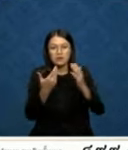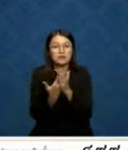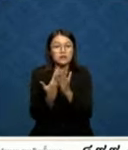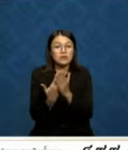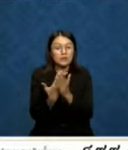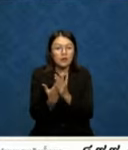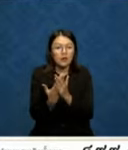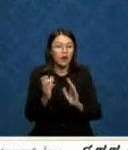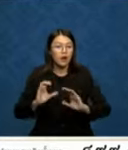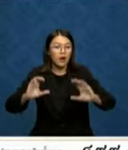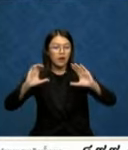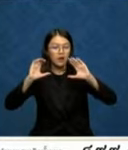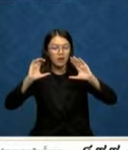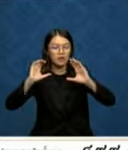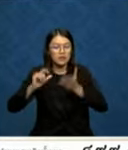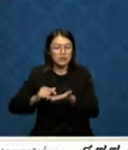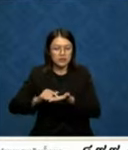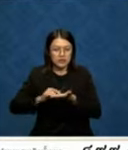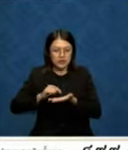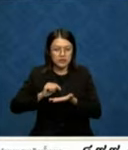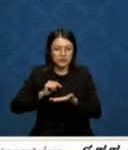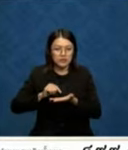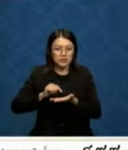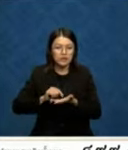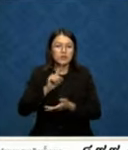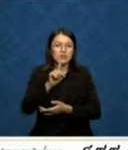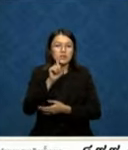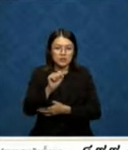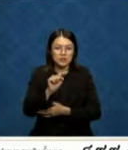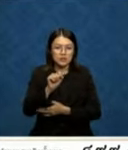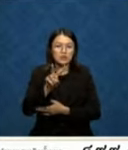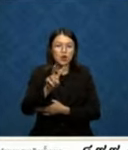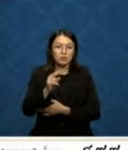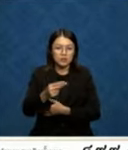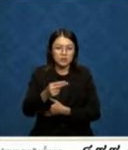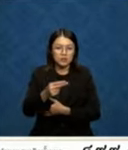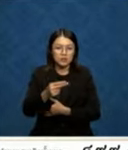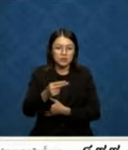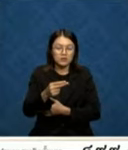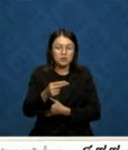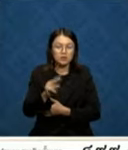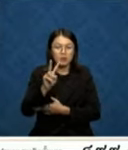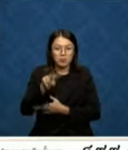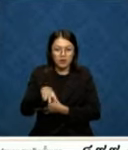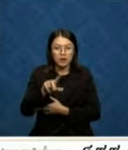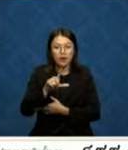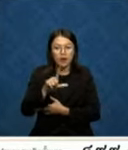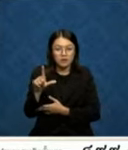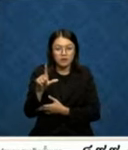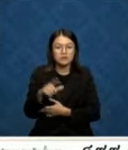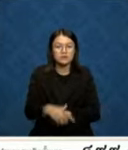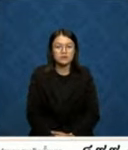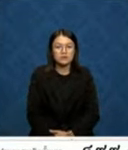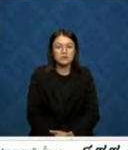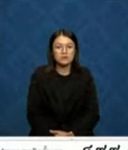ที่รัฐบาลเสนอมาจำนวนทั้งสิ้น 122,000 ล้านบาท